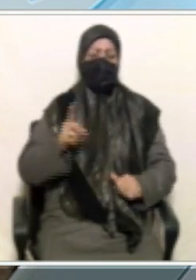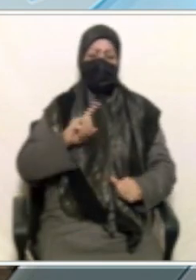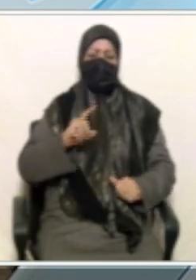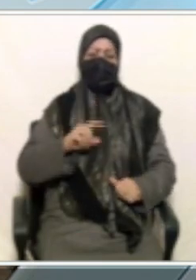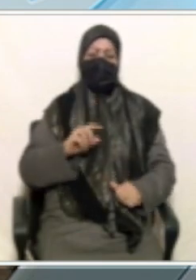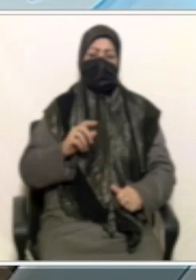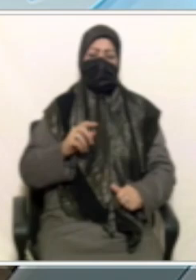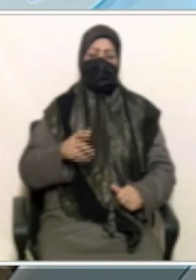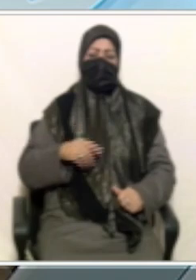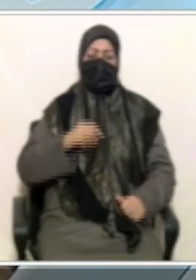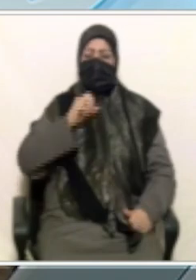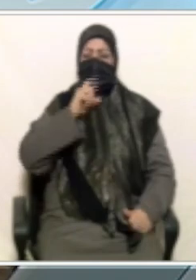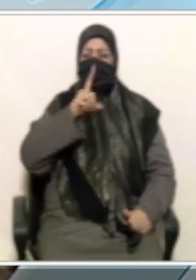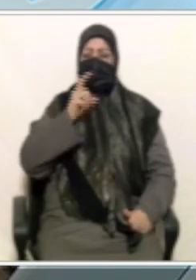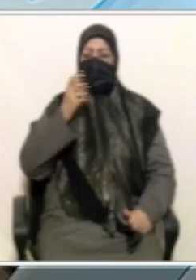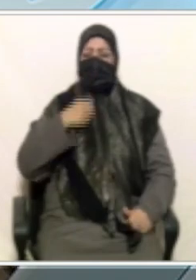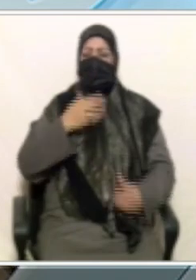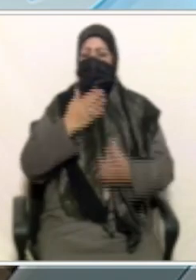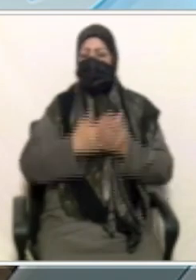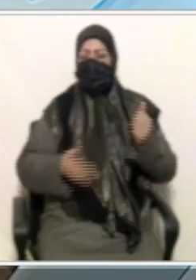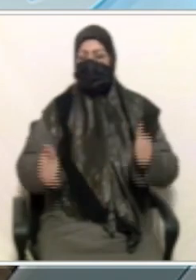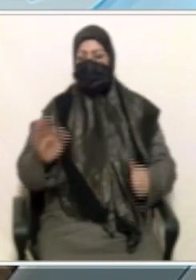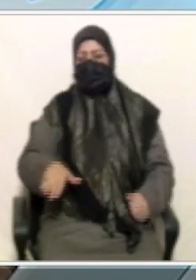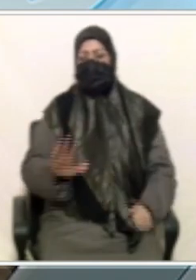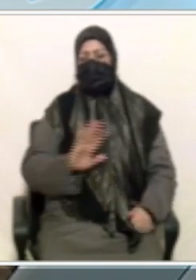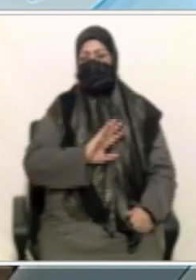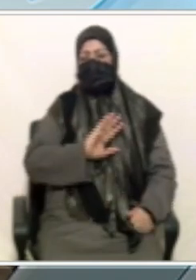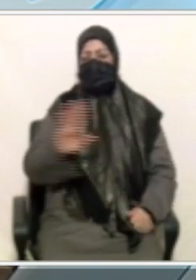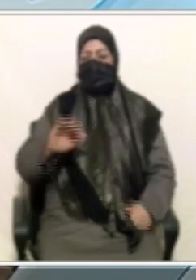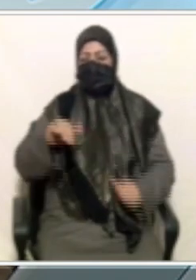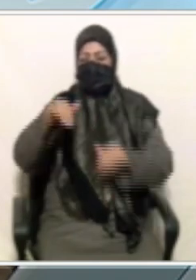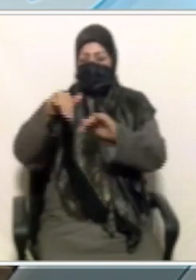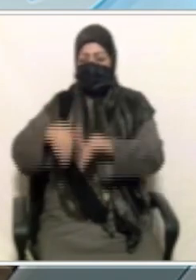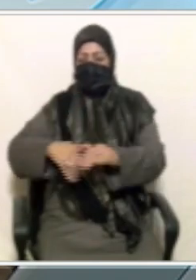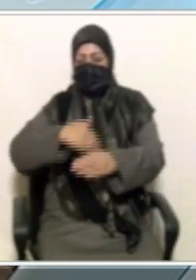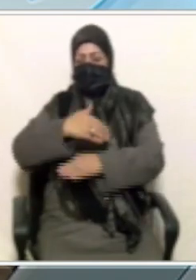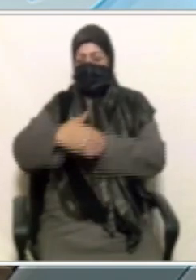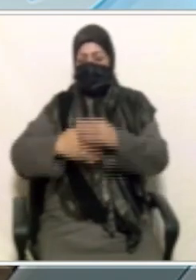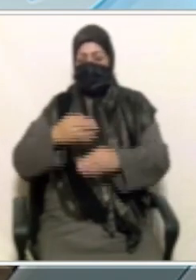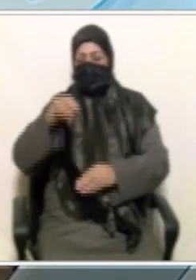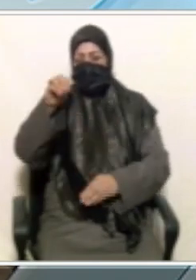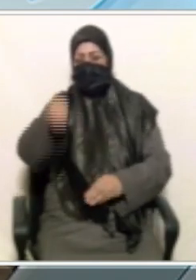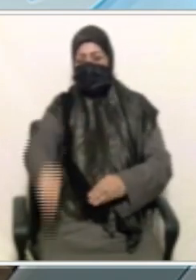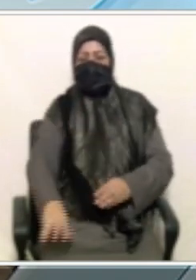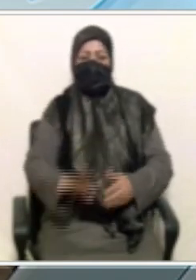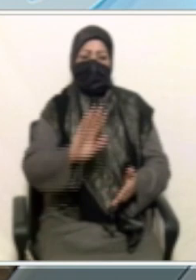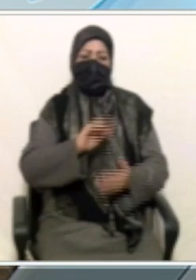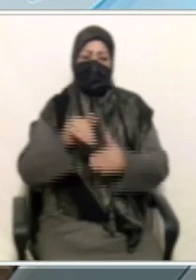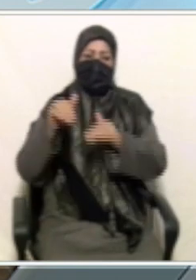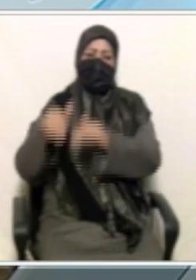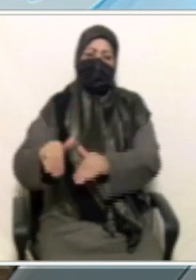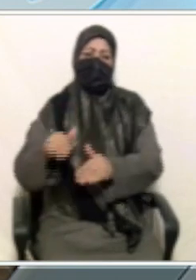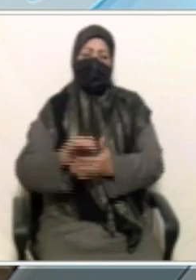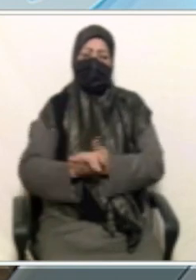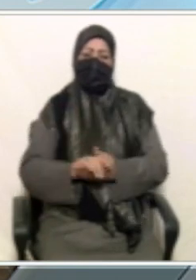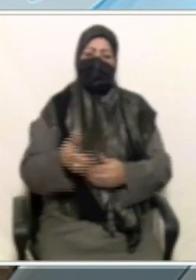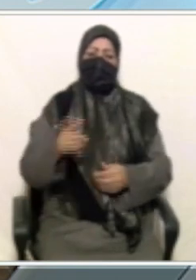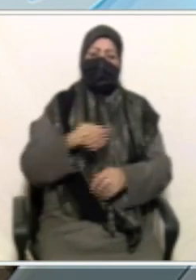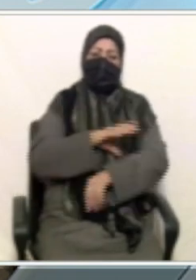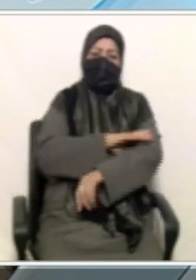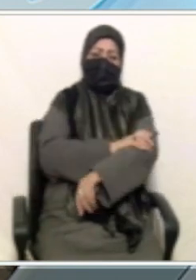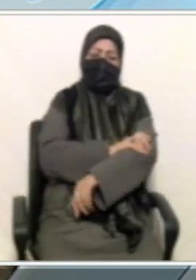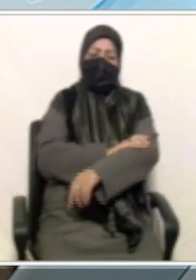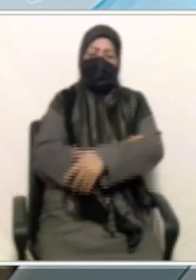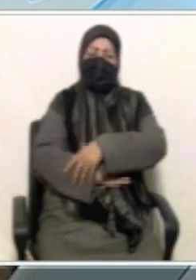فلا يلف في خرقة ويدفن فقط. وكذلك أعضاء الإنسان وكل السقط يدفن، يلف في